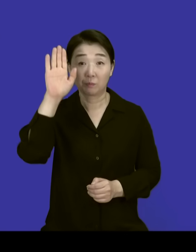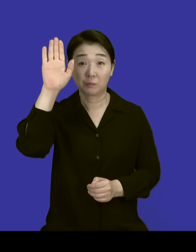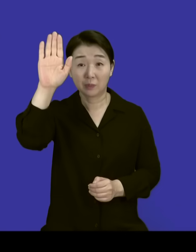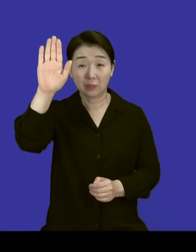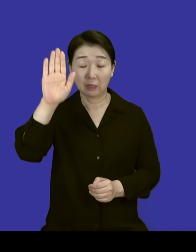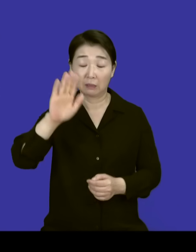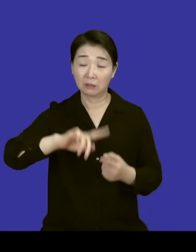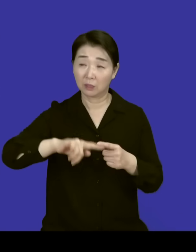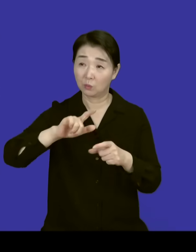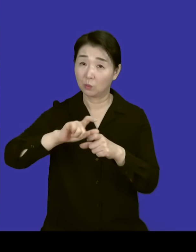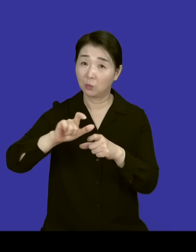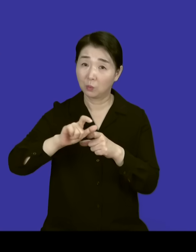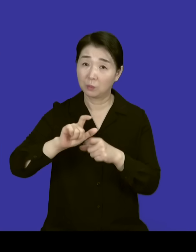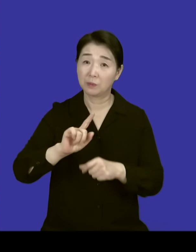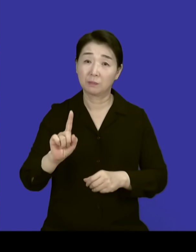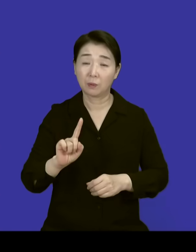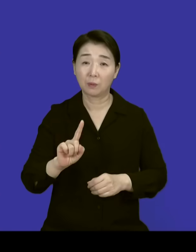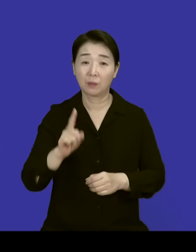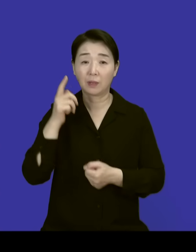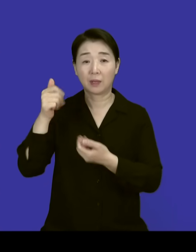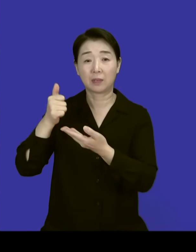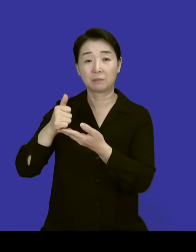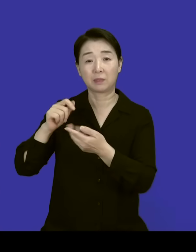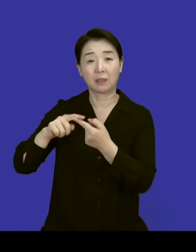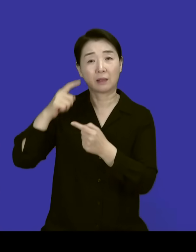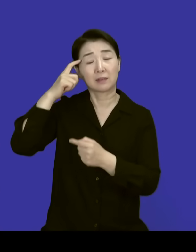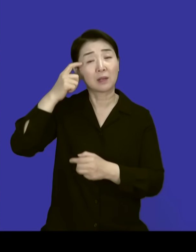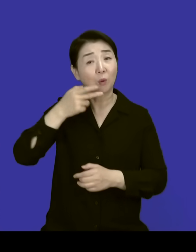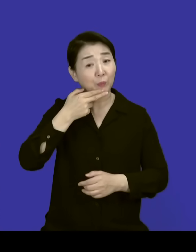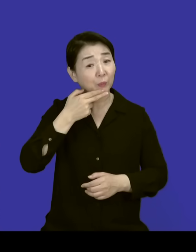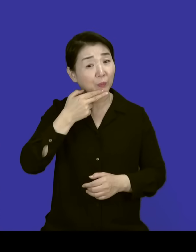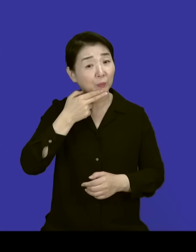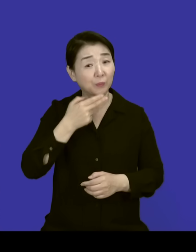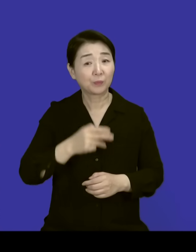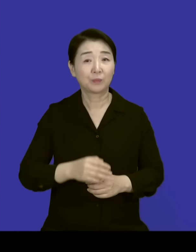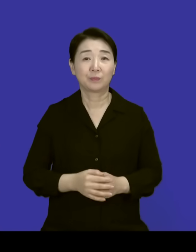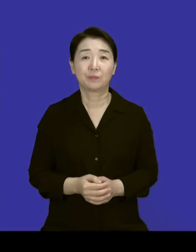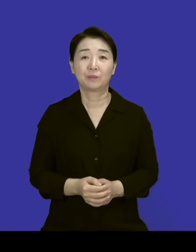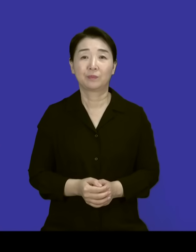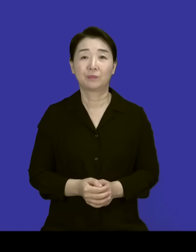뭐 고민이나 뭐 하나님에 대한 생각 그런 전혀 없으셨겠네요.